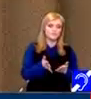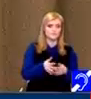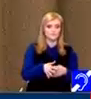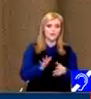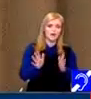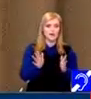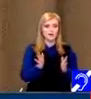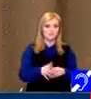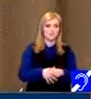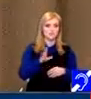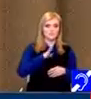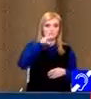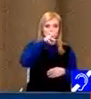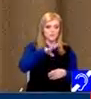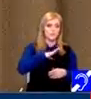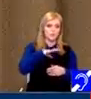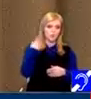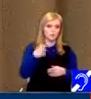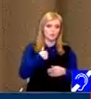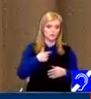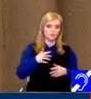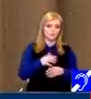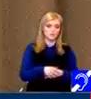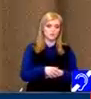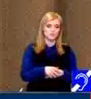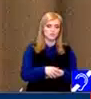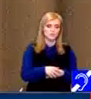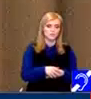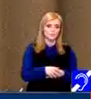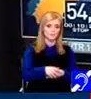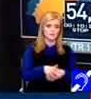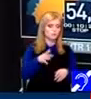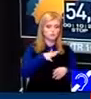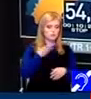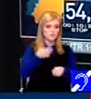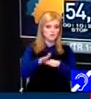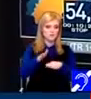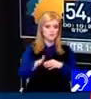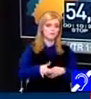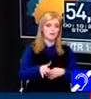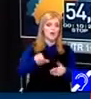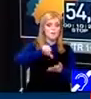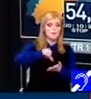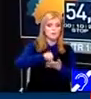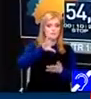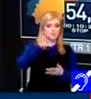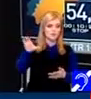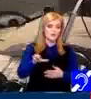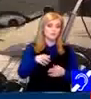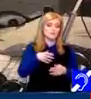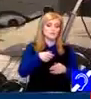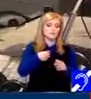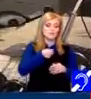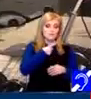rog, normele ortografice, de exprimare și așa mai departe. Și nu s-a realizat. Membrii CCA spun că din lipsă de fonduri nu